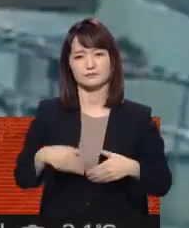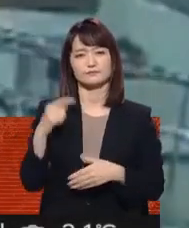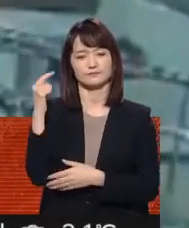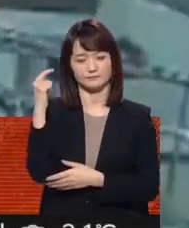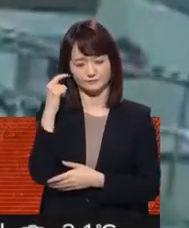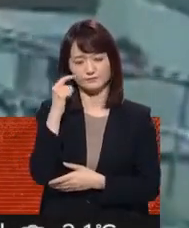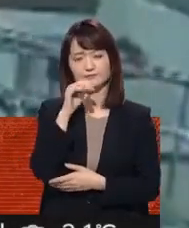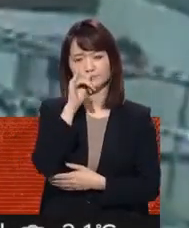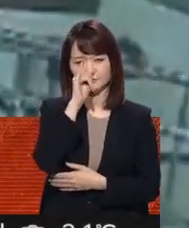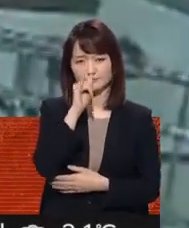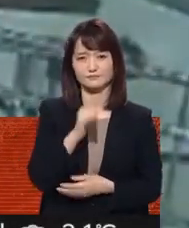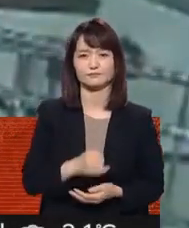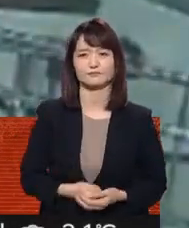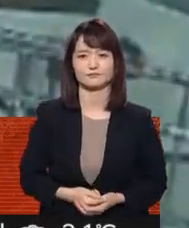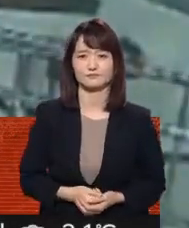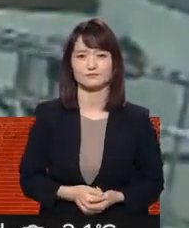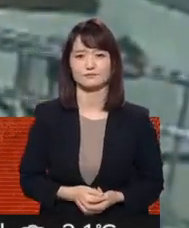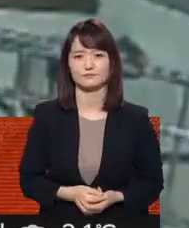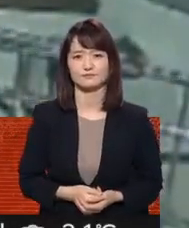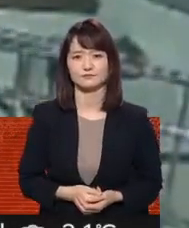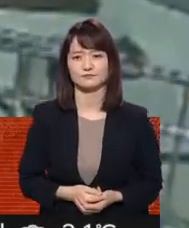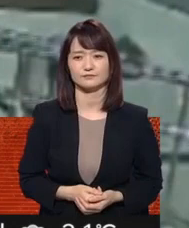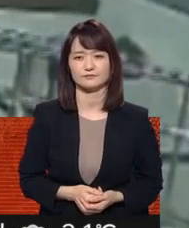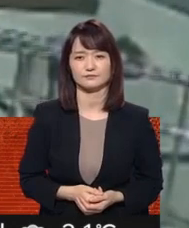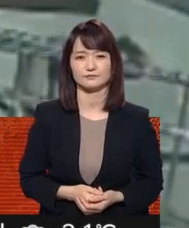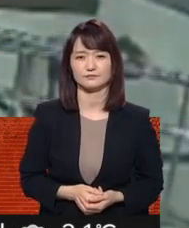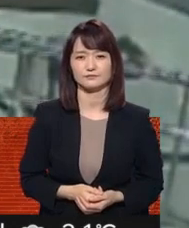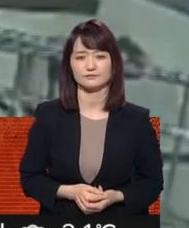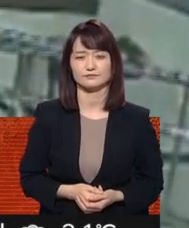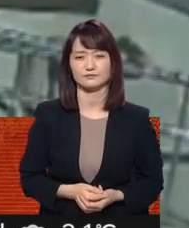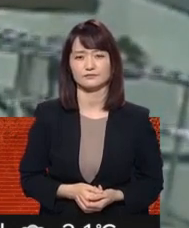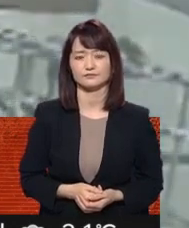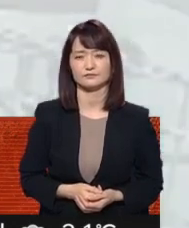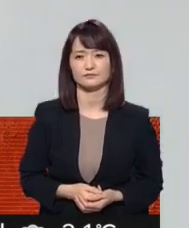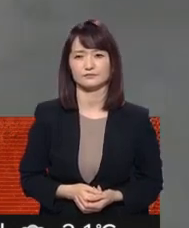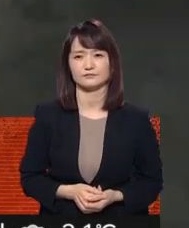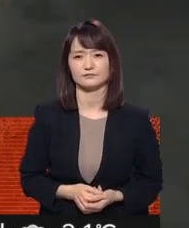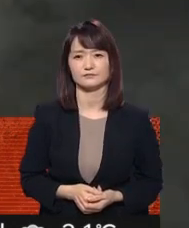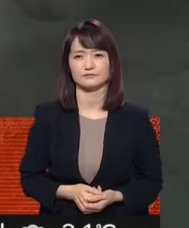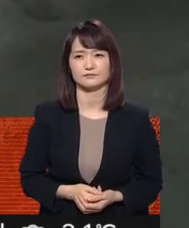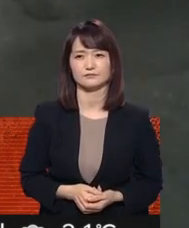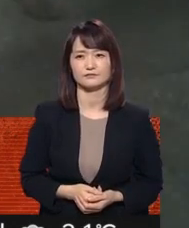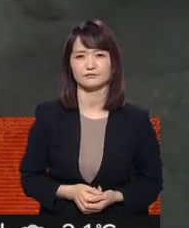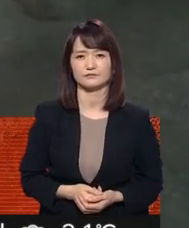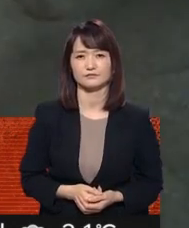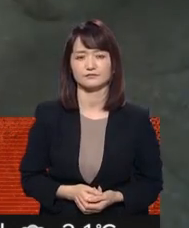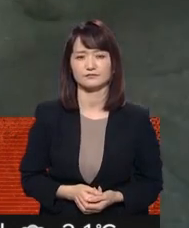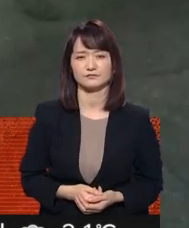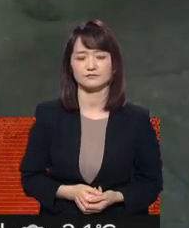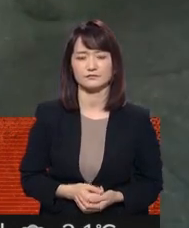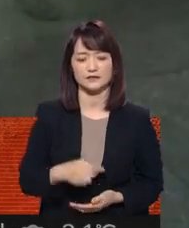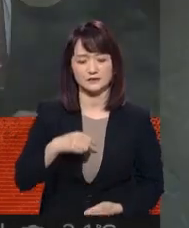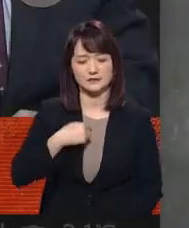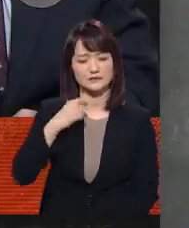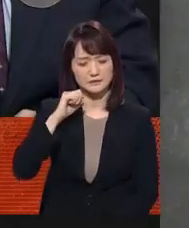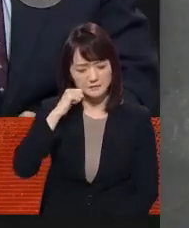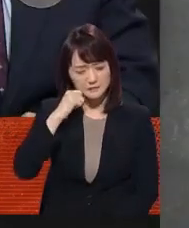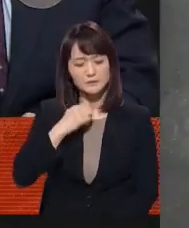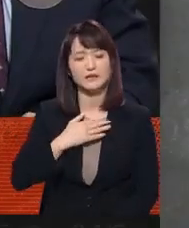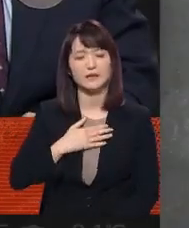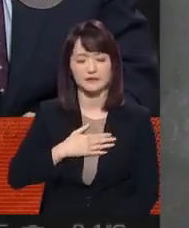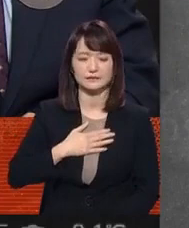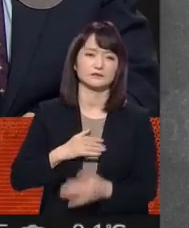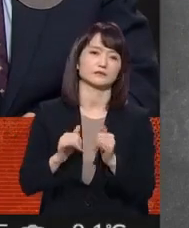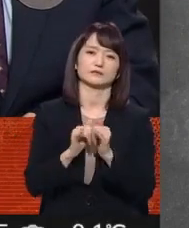들어오기 시작을 하는 것 같습니다 사실 어려운 그 경험이 있는 사람들이 어려운 사람들이 사정을 잘 알고